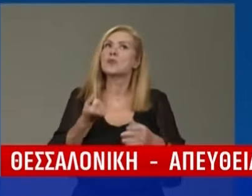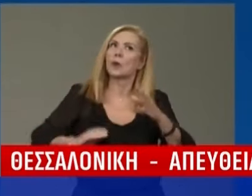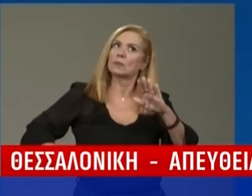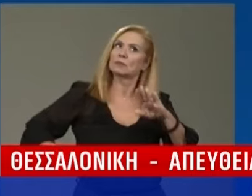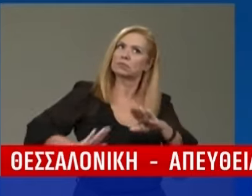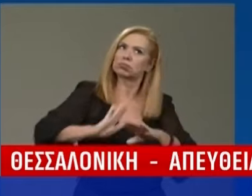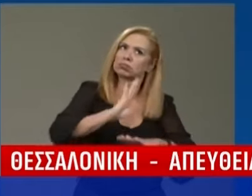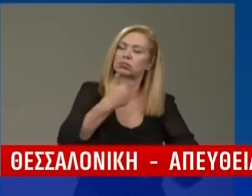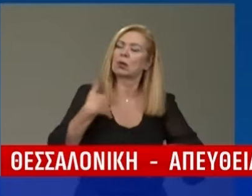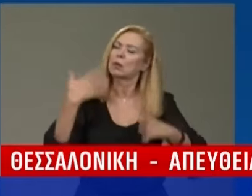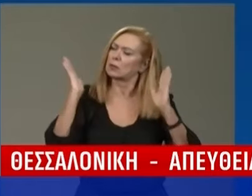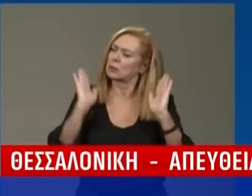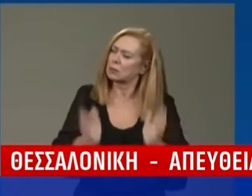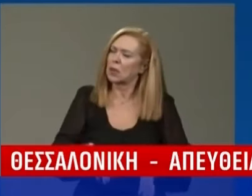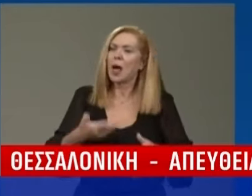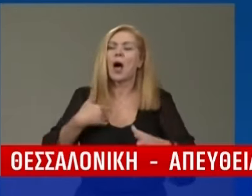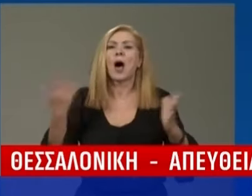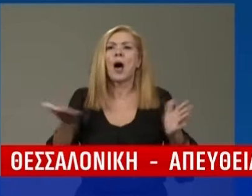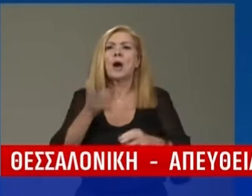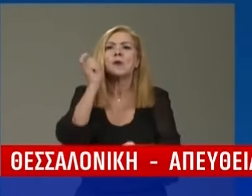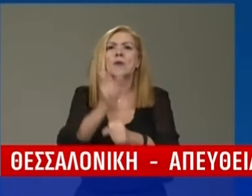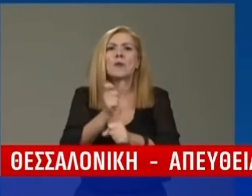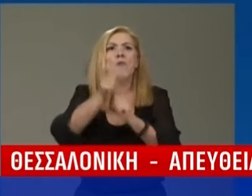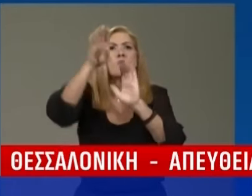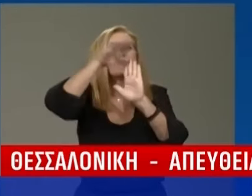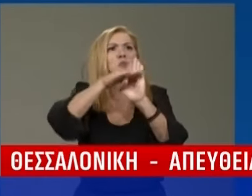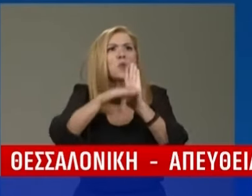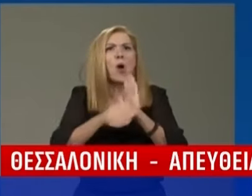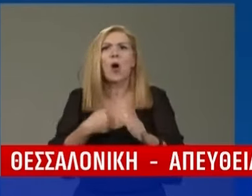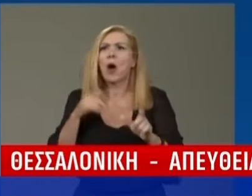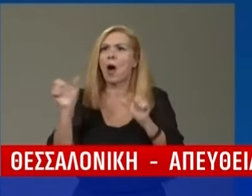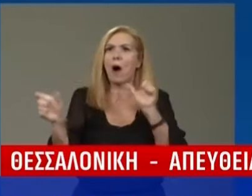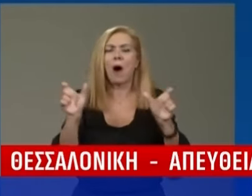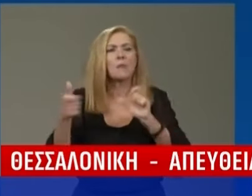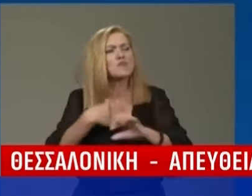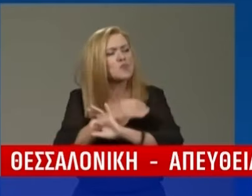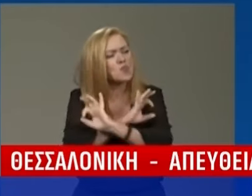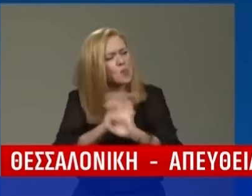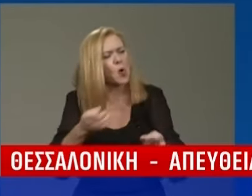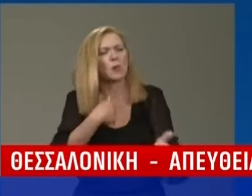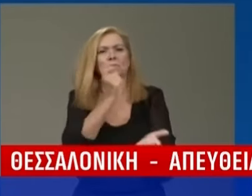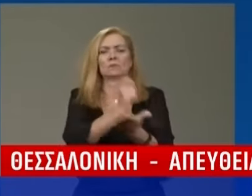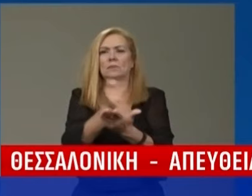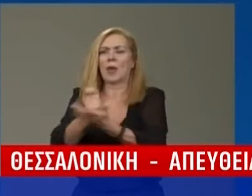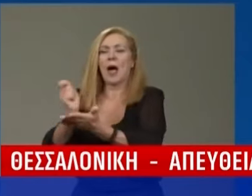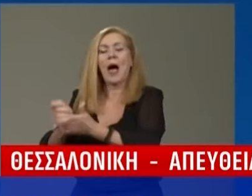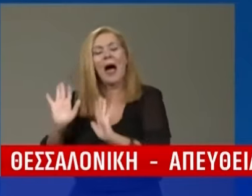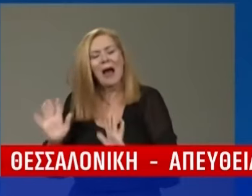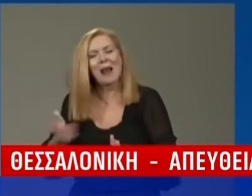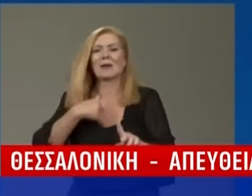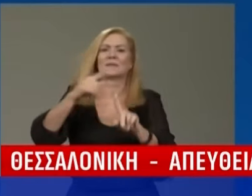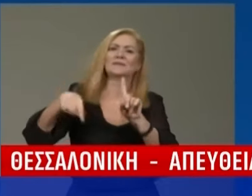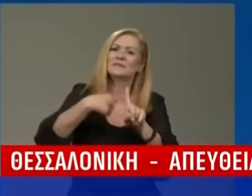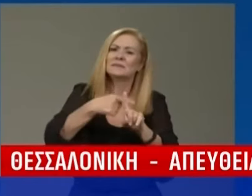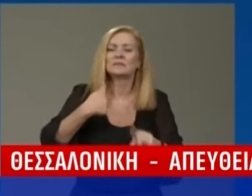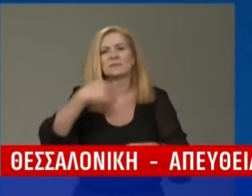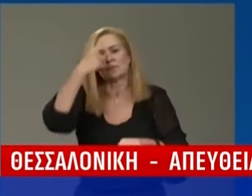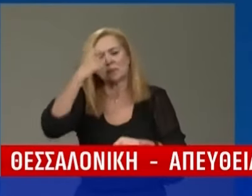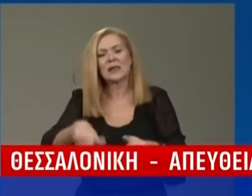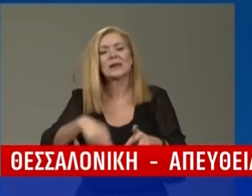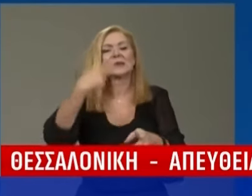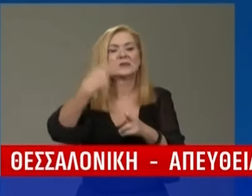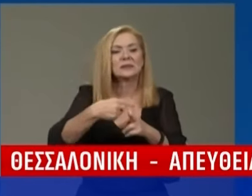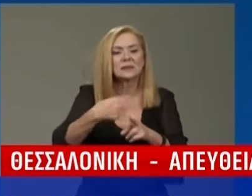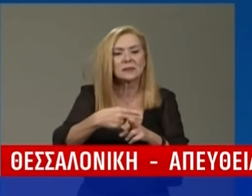καλά, να καλύπτει τα μεγάλα εξοπλιστικά προγράμματα για τα οποία έχουμε δεσμευθεί. Κάνουμε όμως και κάτι ακόμα, το οποίο θεωρώ ότι είναι ιδιαίτερα σημαντικό. Κοιτάμε